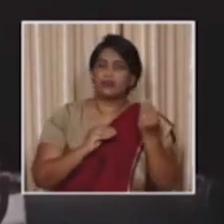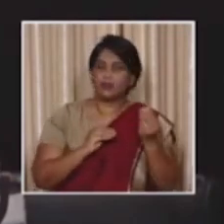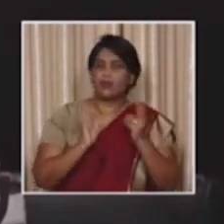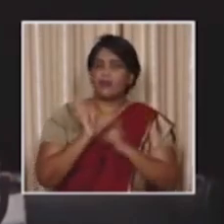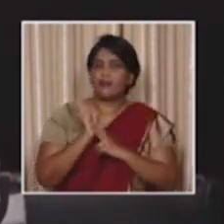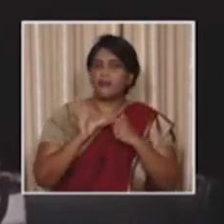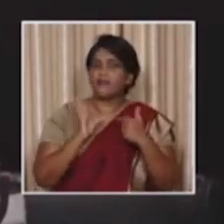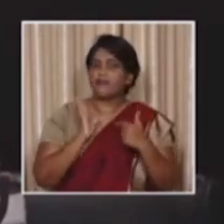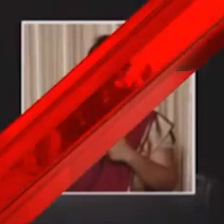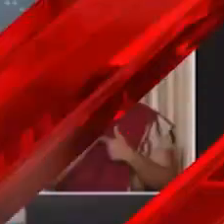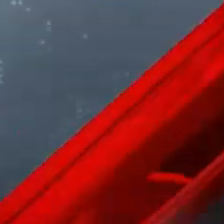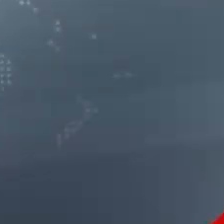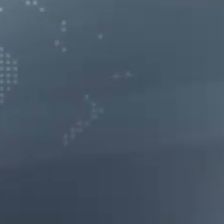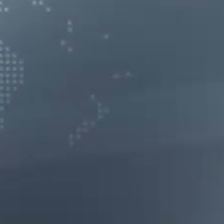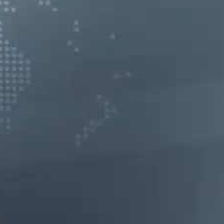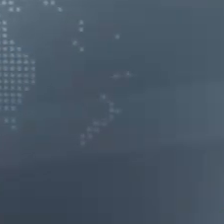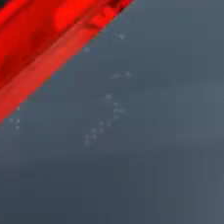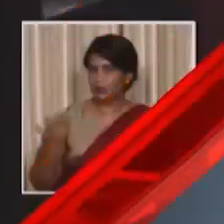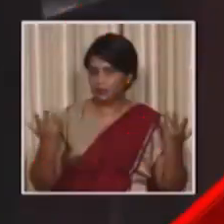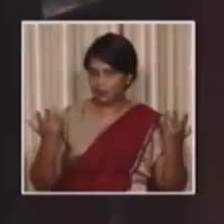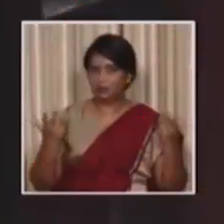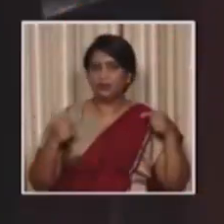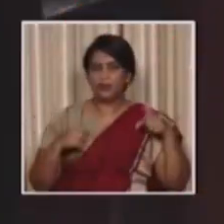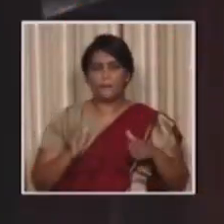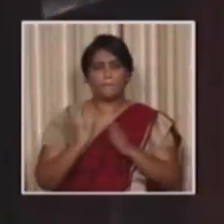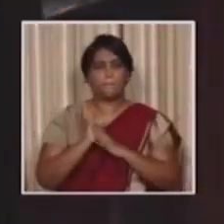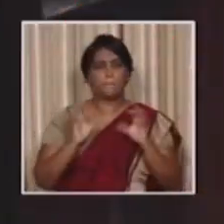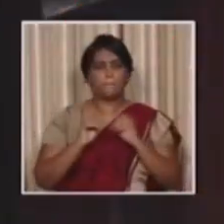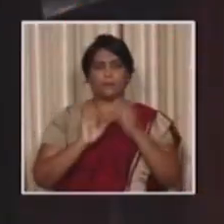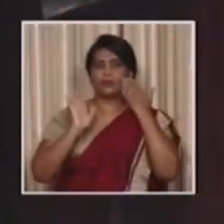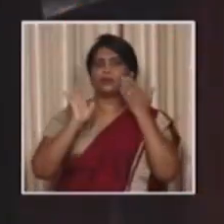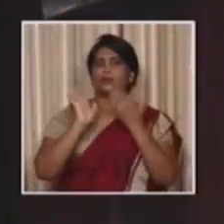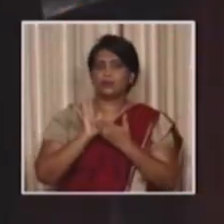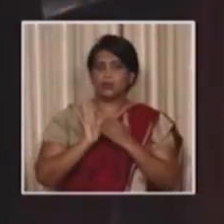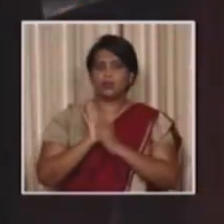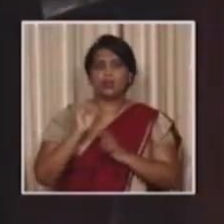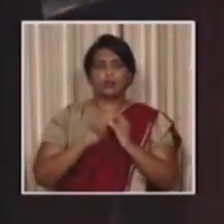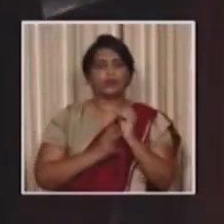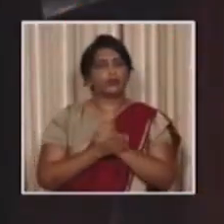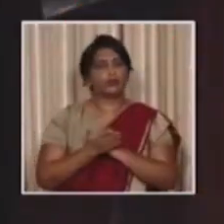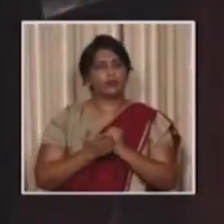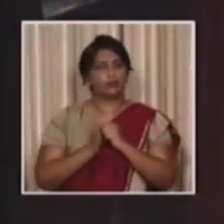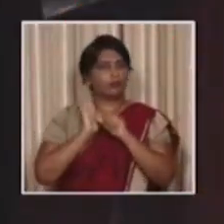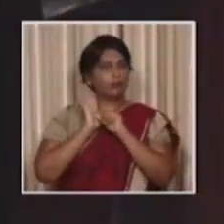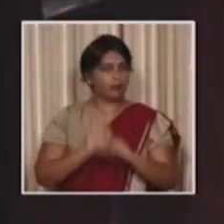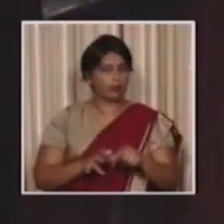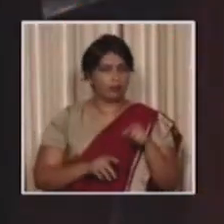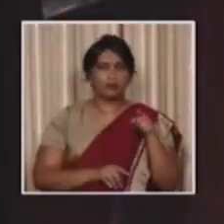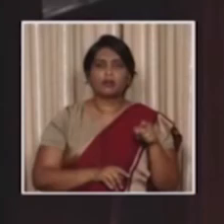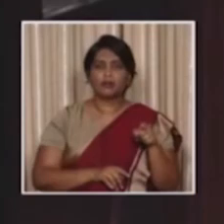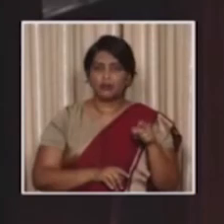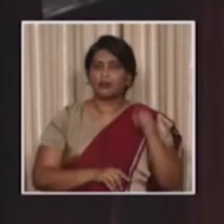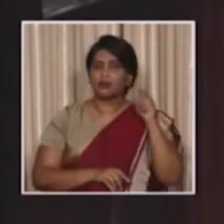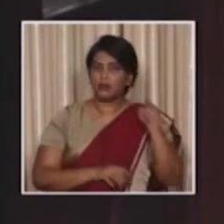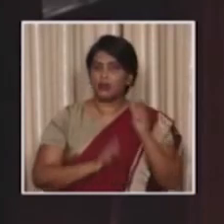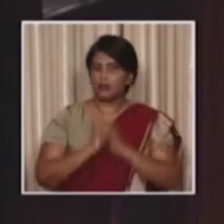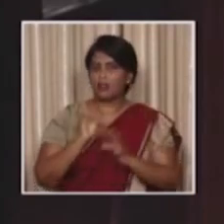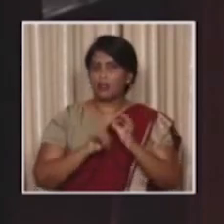நடவடிக்கைகளை முன்னெடுக்க நாம் தயாராகவே உள்ளோம். முன்னாள் நாடாளுமன்ற உறுப்பினர் சமிந்த விஜயசிறை தான் ஆஸ்திரேலியாவில் சென்று